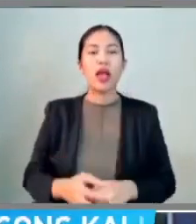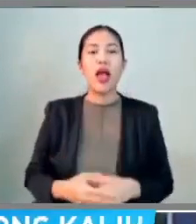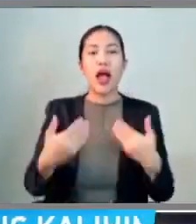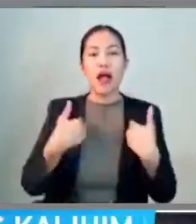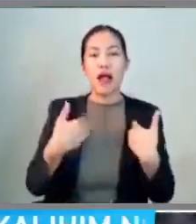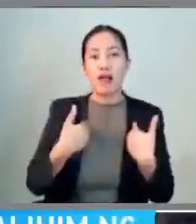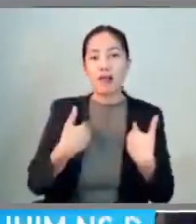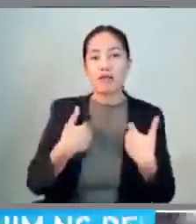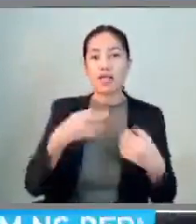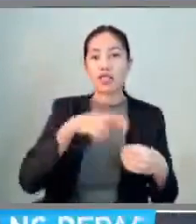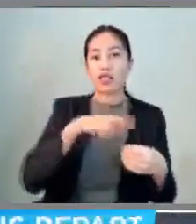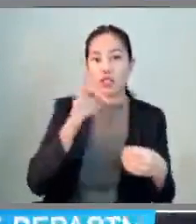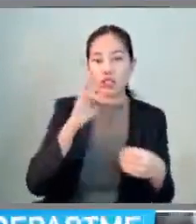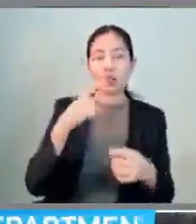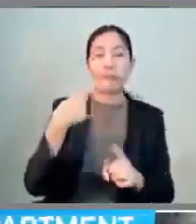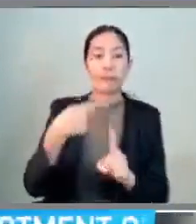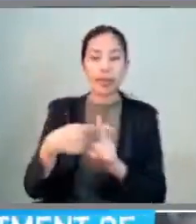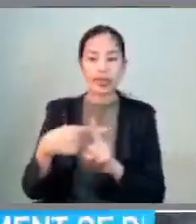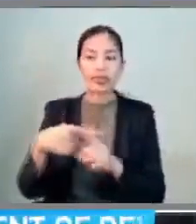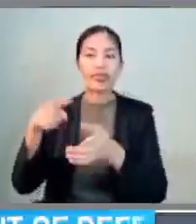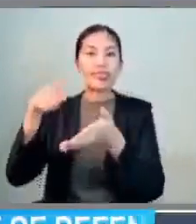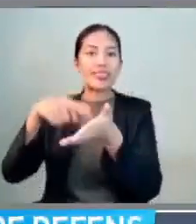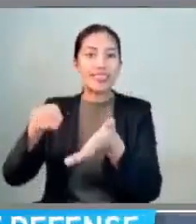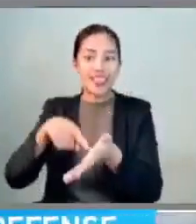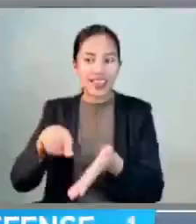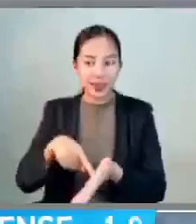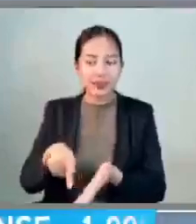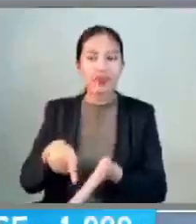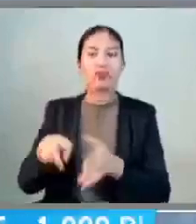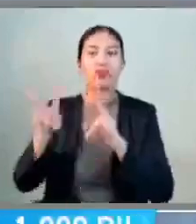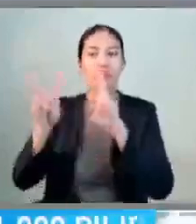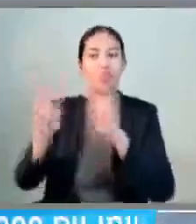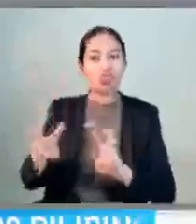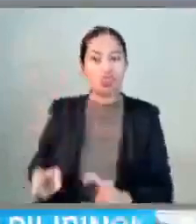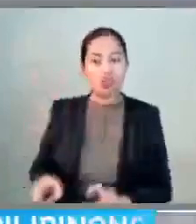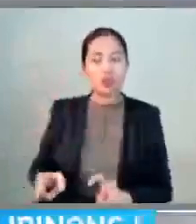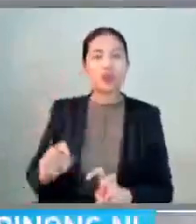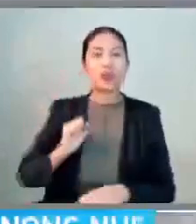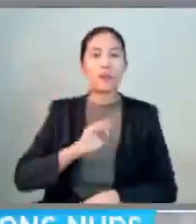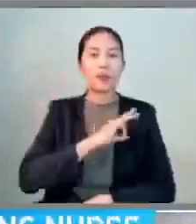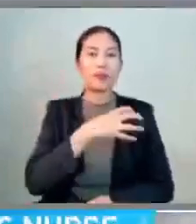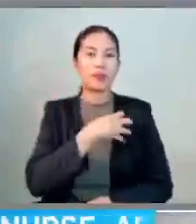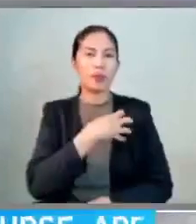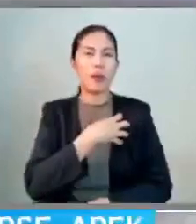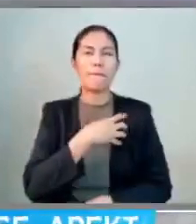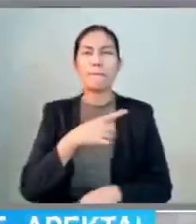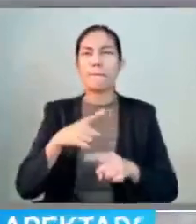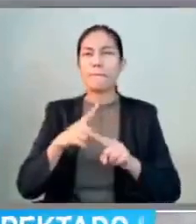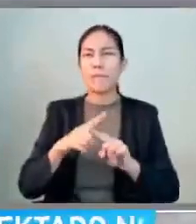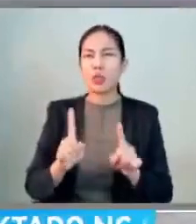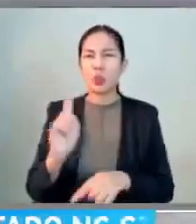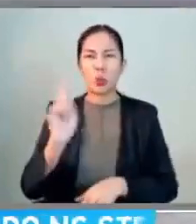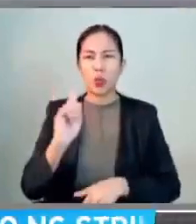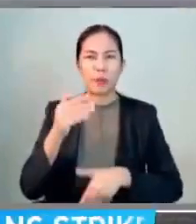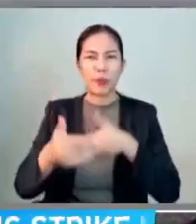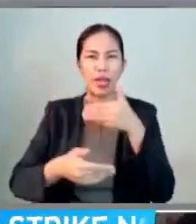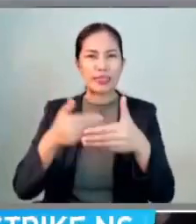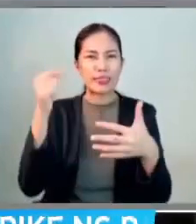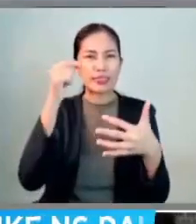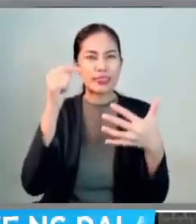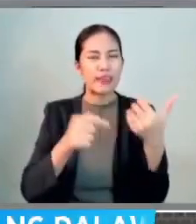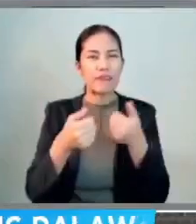sila ng lifestyle check sa mga opisyal ng PNP. Pero kung ano nga yung procedure na susundin, aalamin muna nila